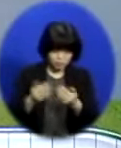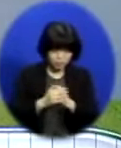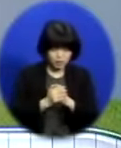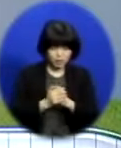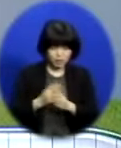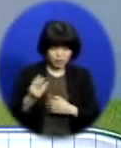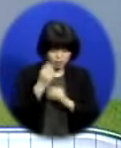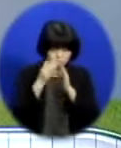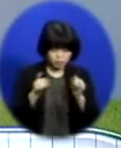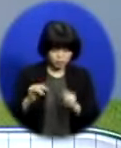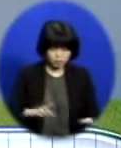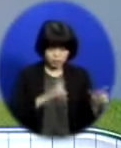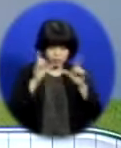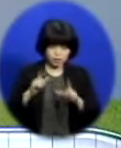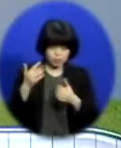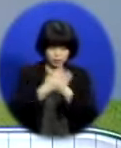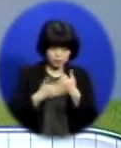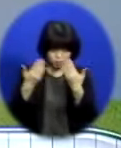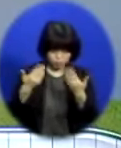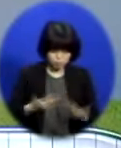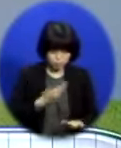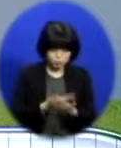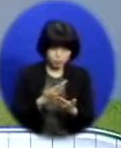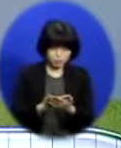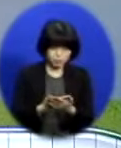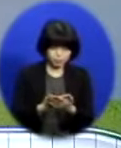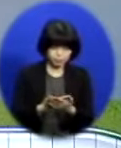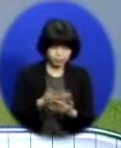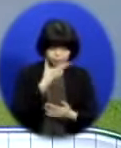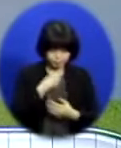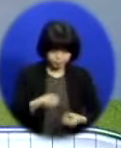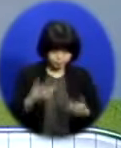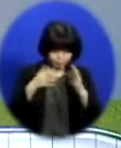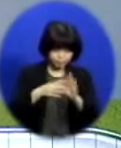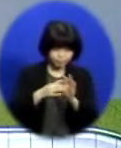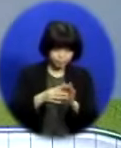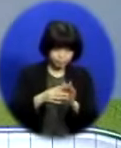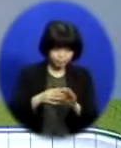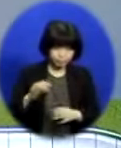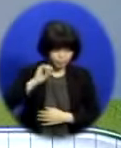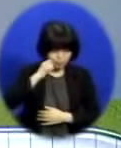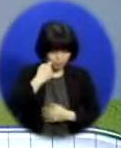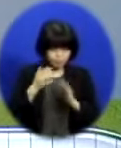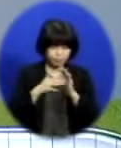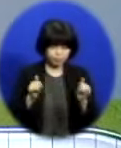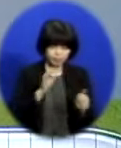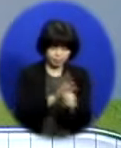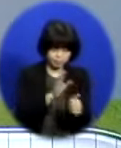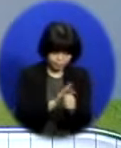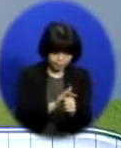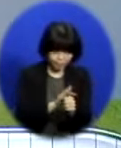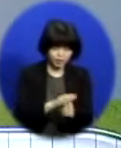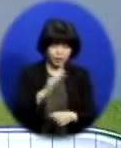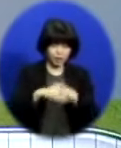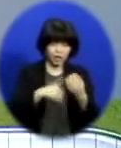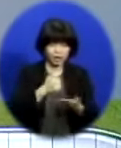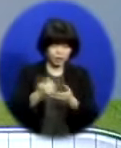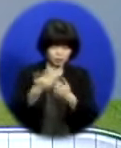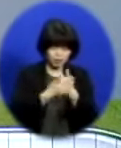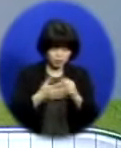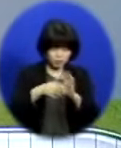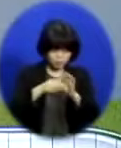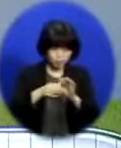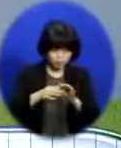성도들의 삶의 은혜를 주소서 축복의 통로로 어려운 사람들을 돕는 하나님의 은혜의